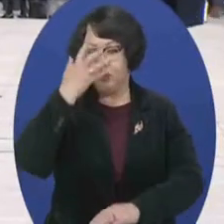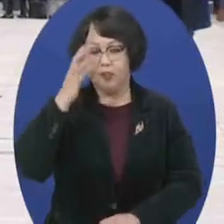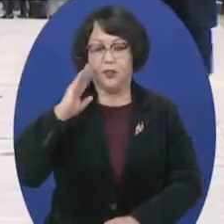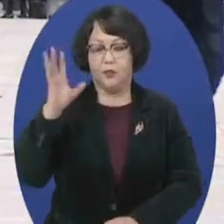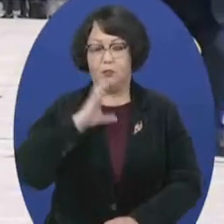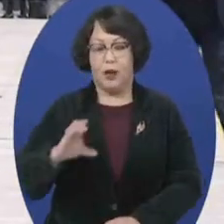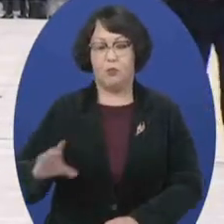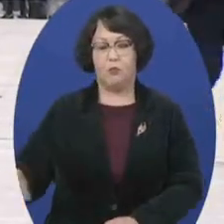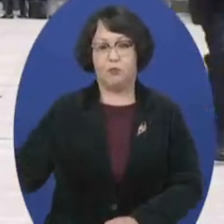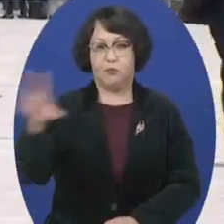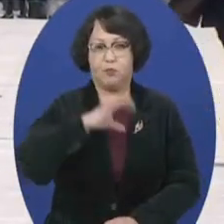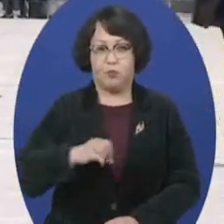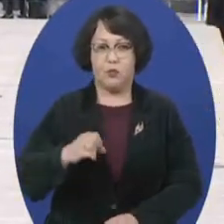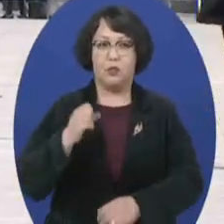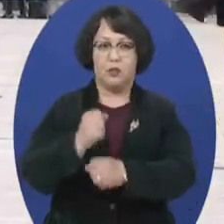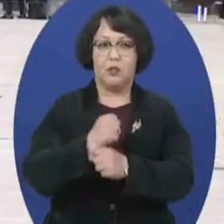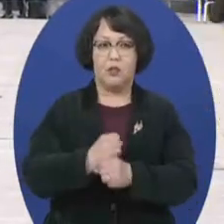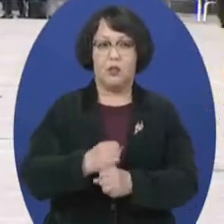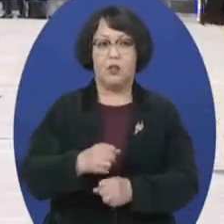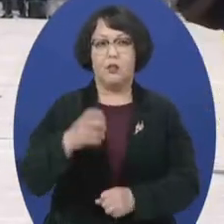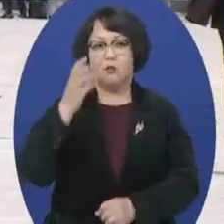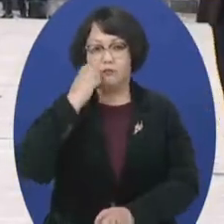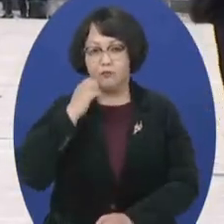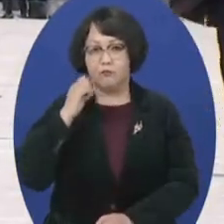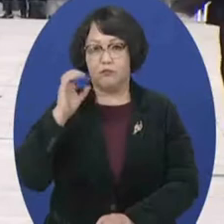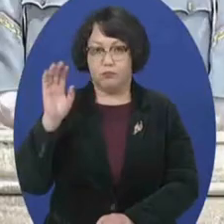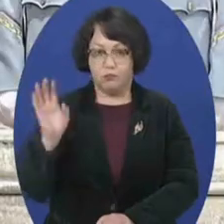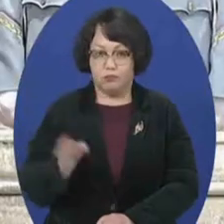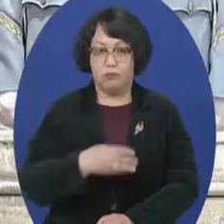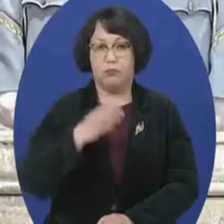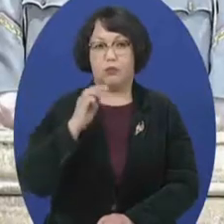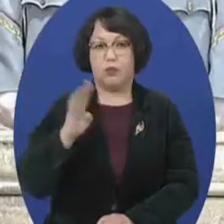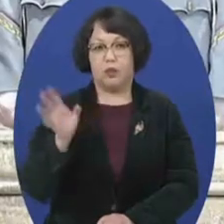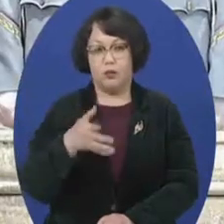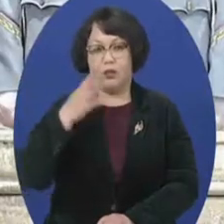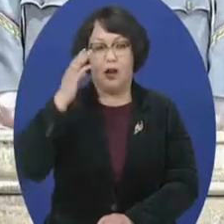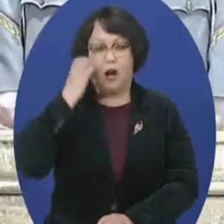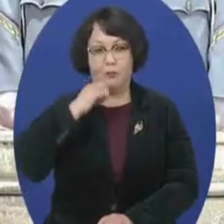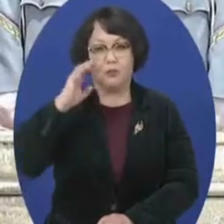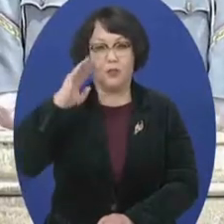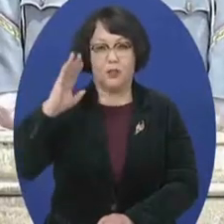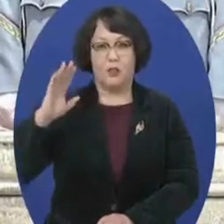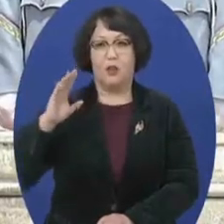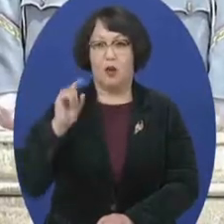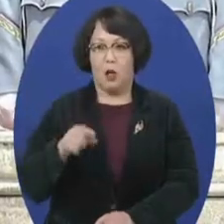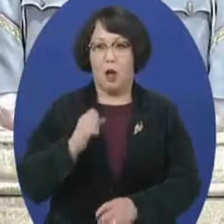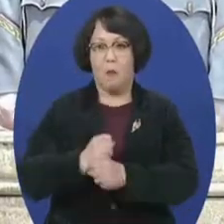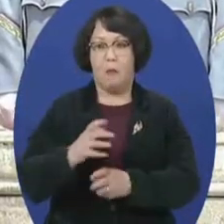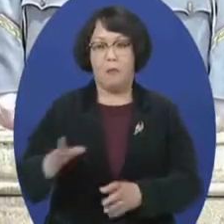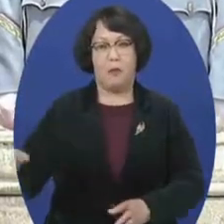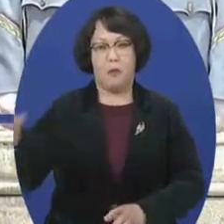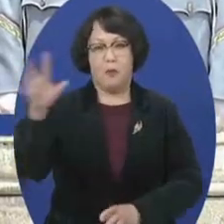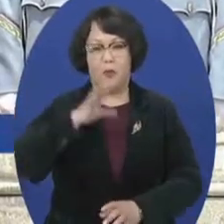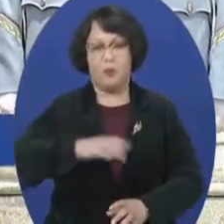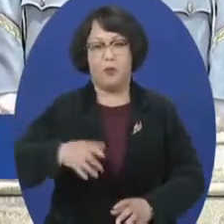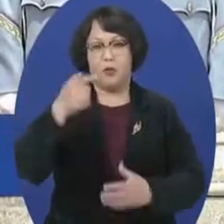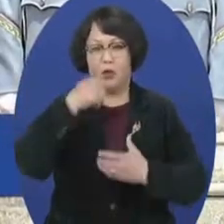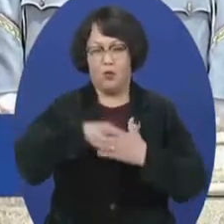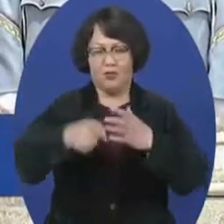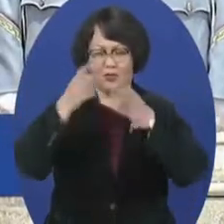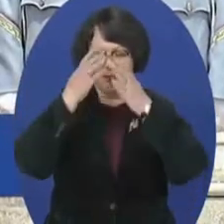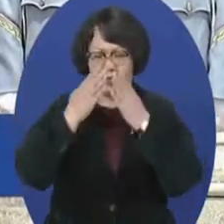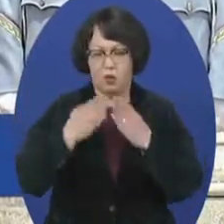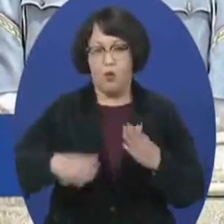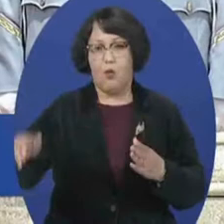бүрэлдэхүүн бэлтгэл болон чөлөөнд байгаа ахмад дайчид та бүхэндээ гүн талархал илэрхийлж улс